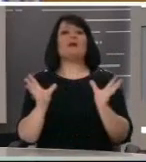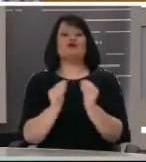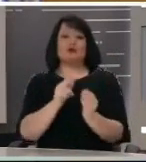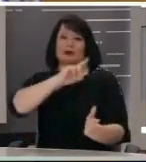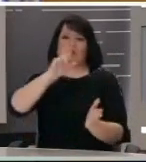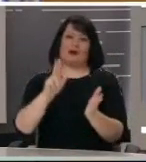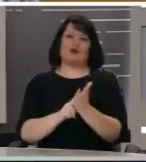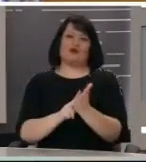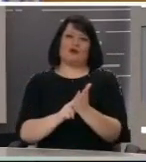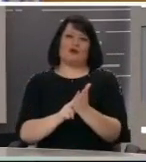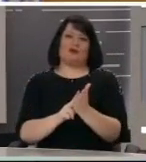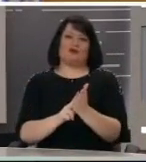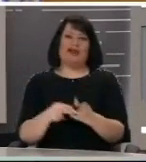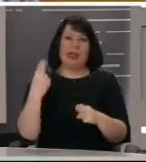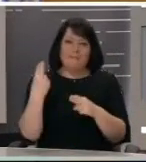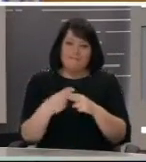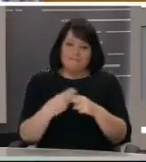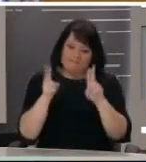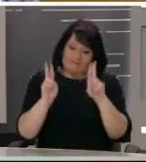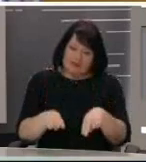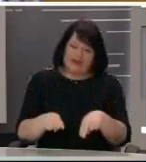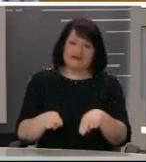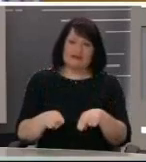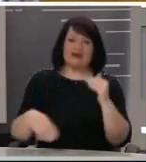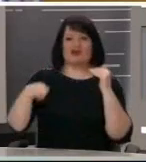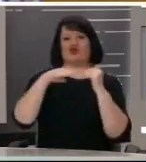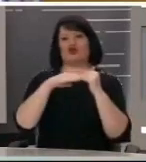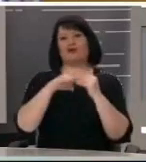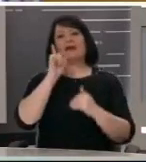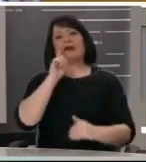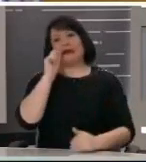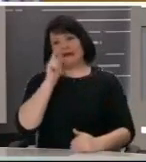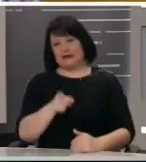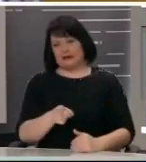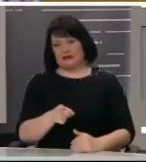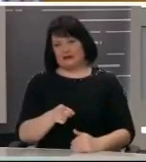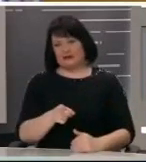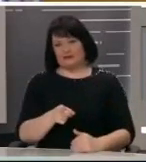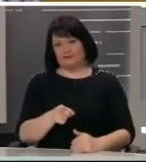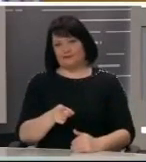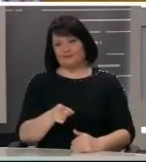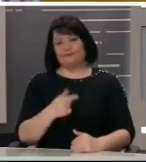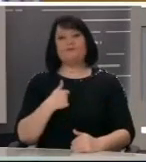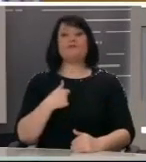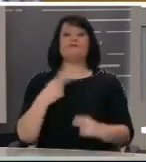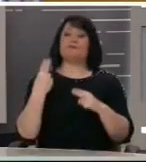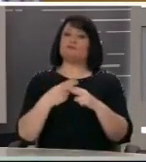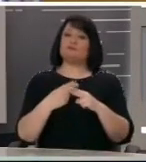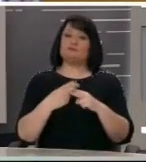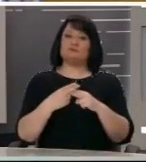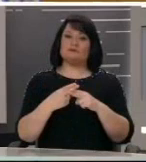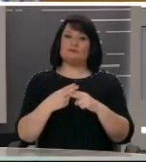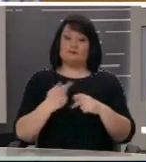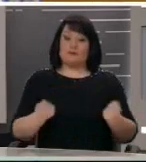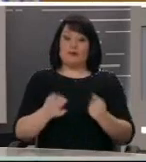κατοχύρωσης, της διεύρυνσης και της κατοχύρωσης της ισότητας των δύο φύλων. Η αξιοπιστία και η συνέπειά